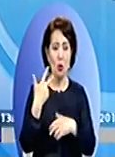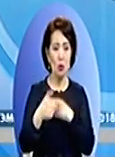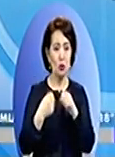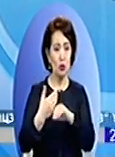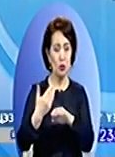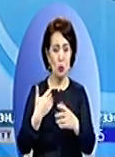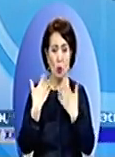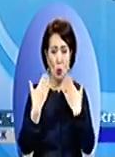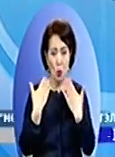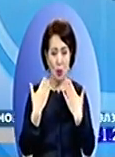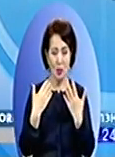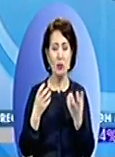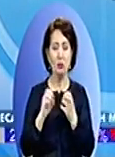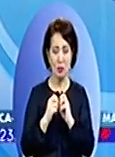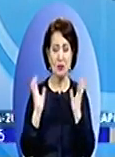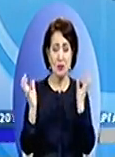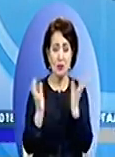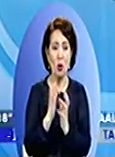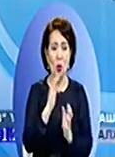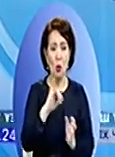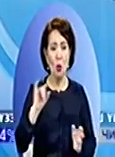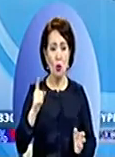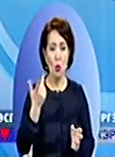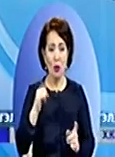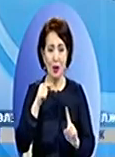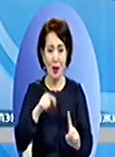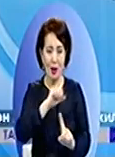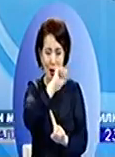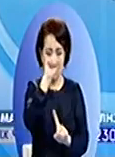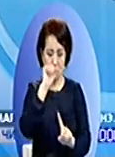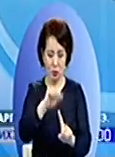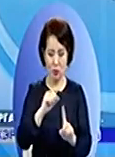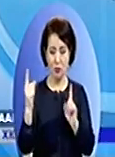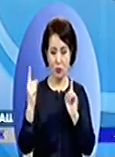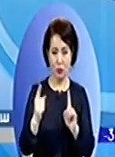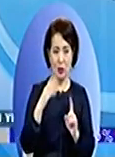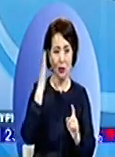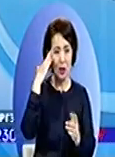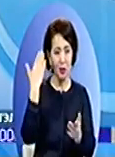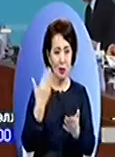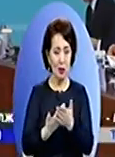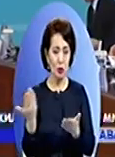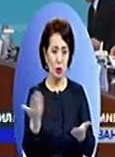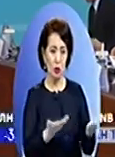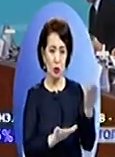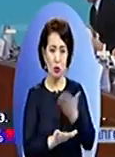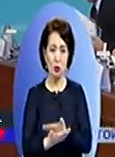хамтын ажиллагаанд чухал нөлөө үзүүлэх хэд хэдэн асуудлаар хоёр тал санал солилцсон байна.